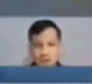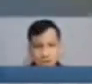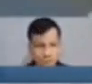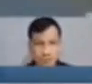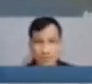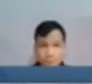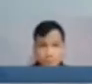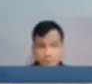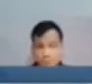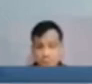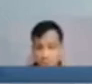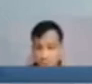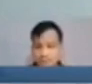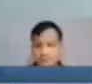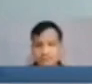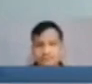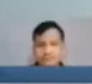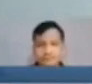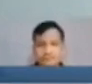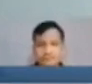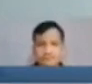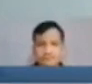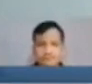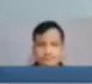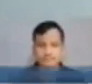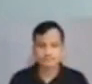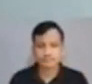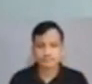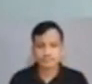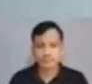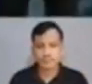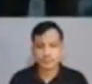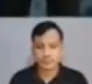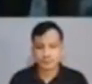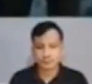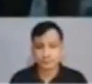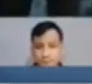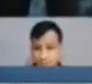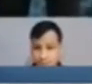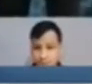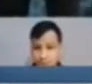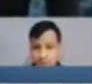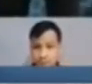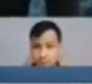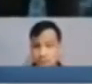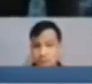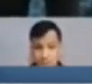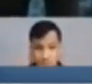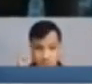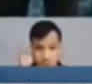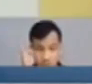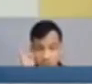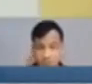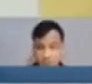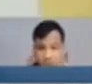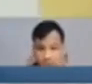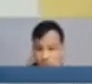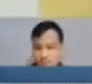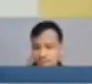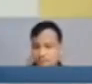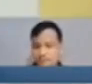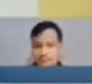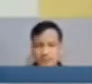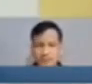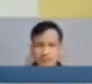nais mag-training. Puto sa mga programa na nilunsad ng ating mahal na Secretary La Peña, yung contact tracing